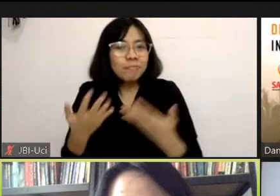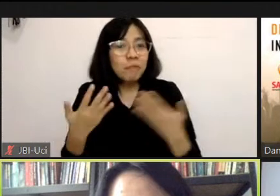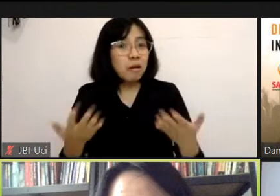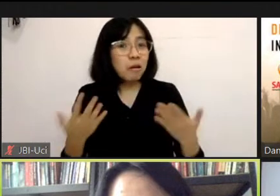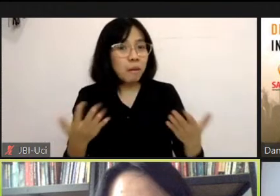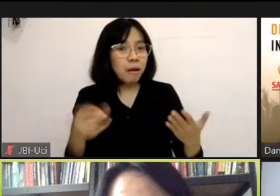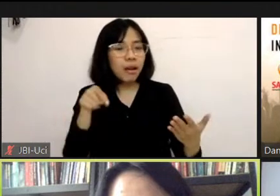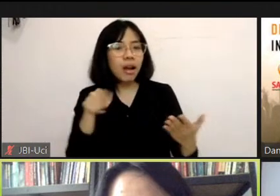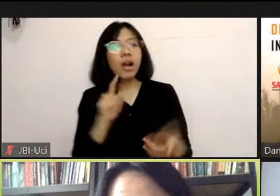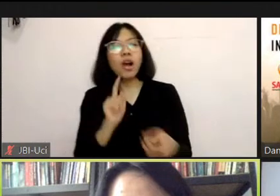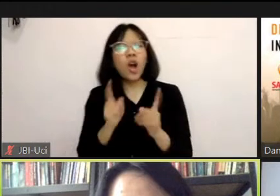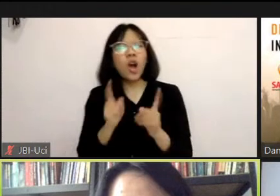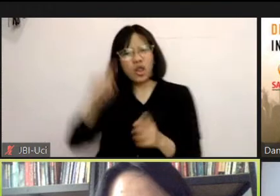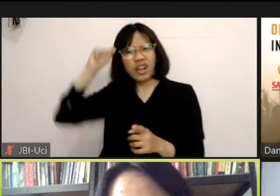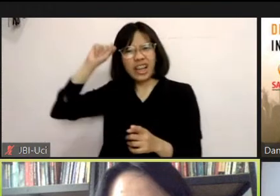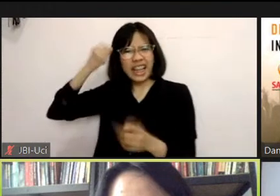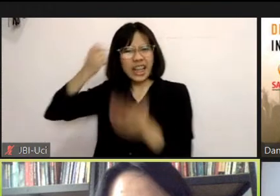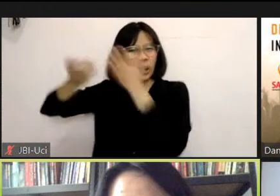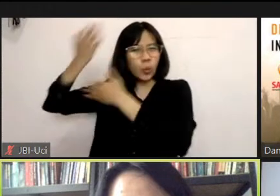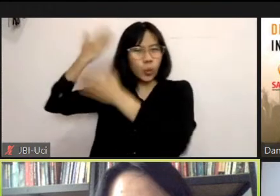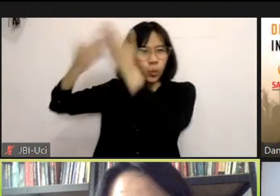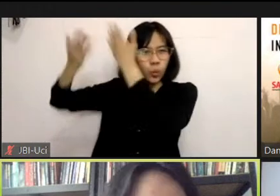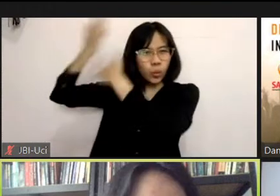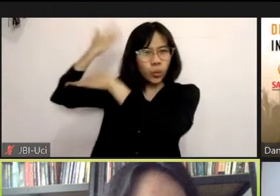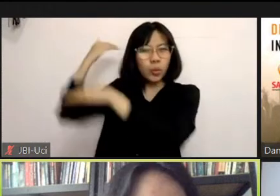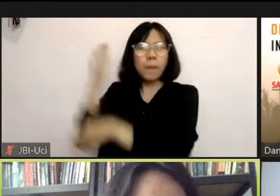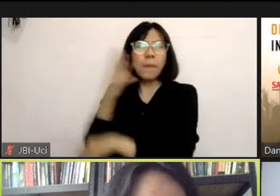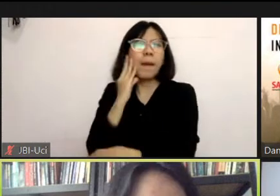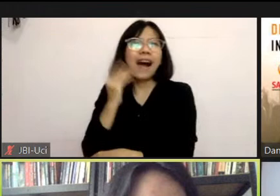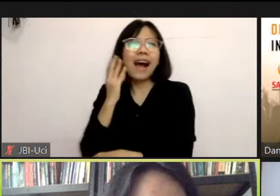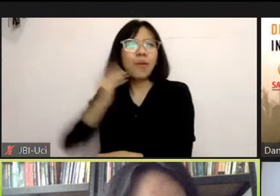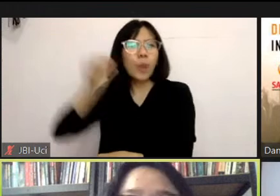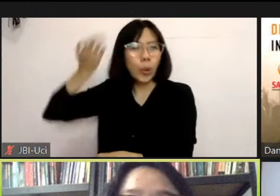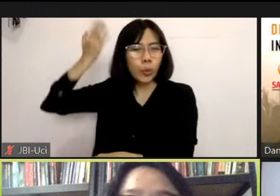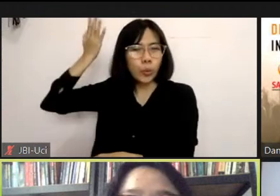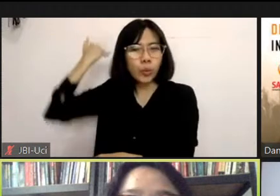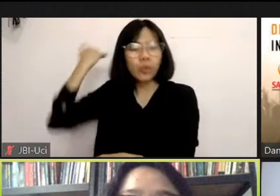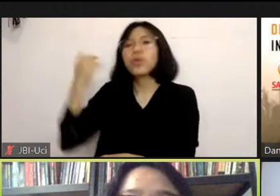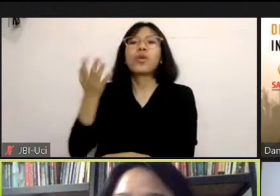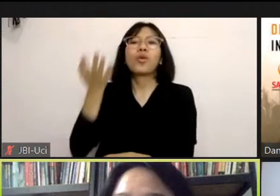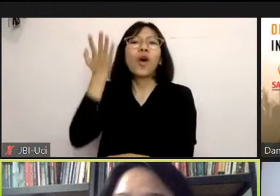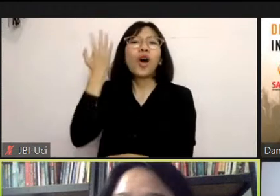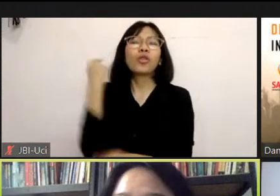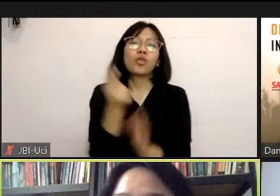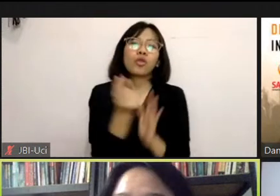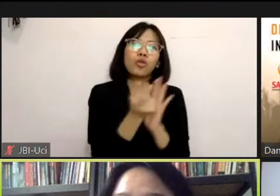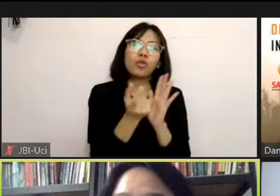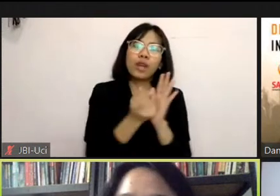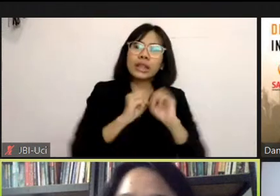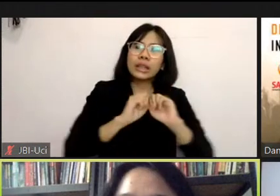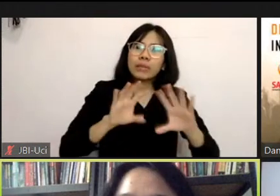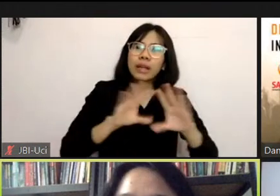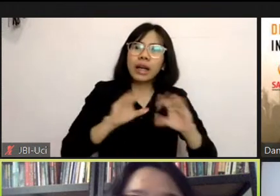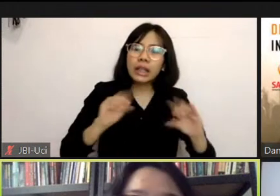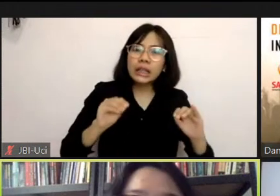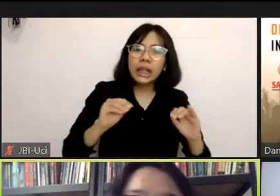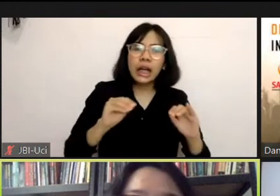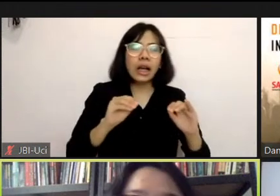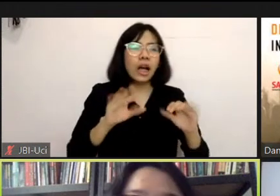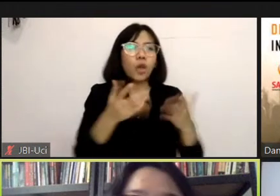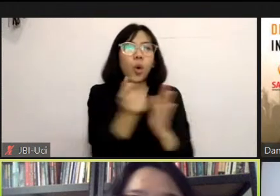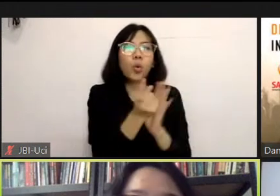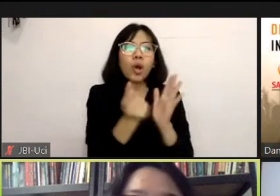mau merefleksikan dengan pengalaman-pengalaman penyusunan peraturan perundang-undangan selama beberapa tahun terakhir ini,